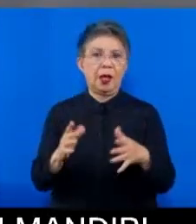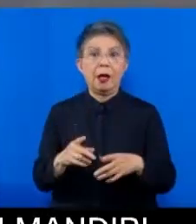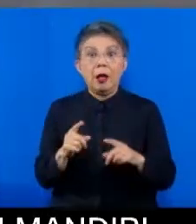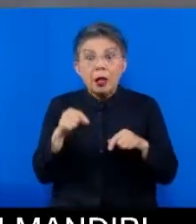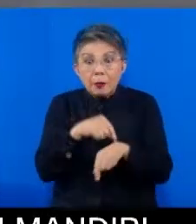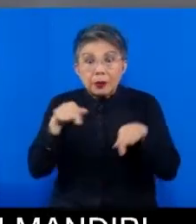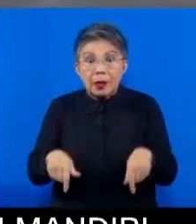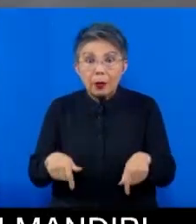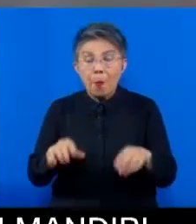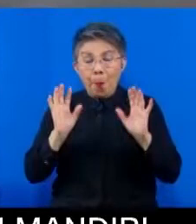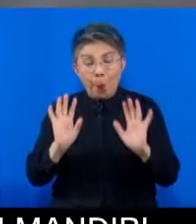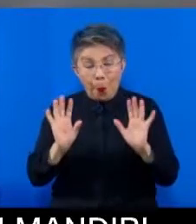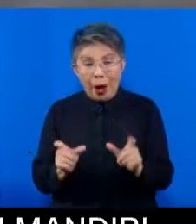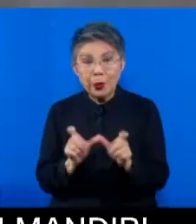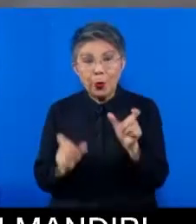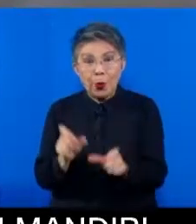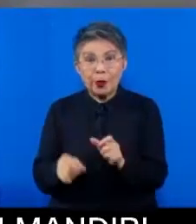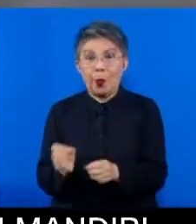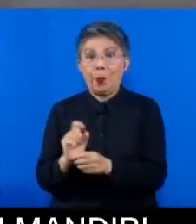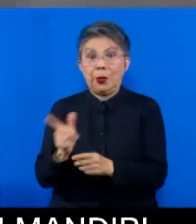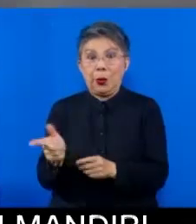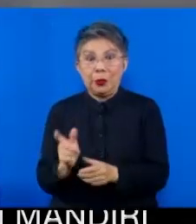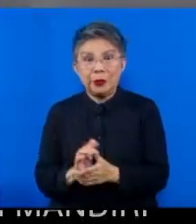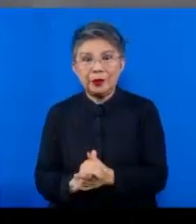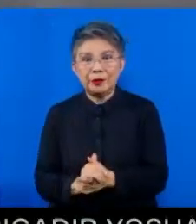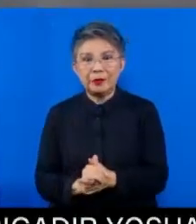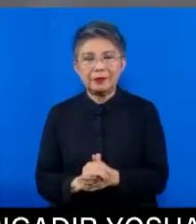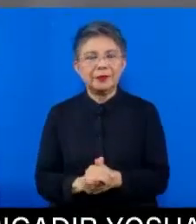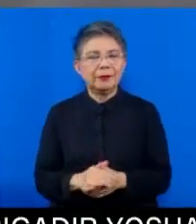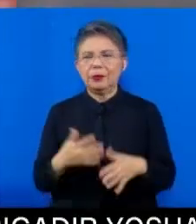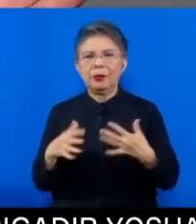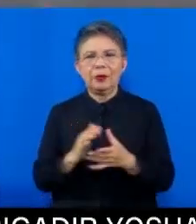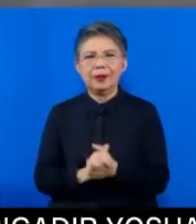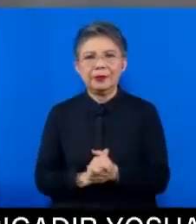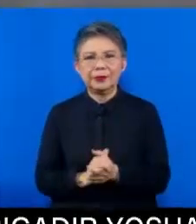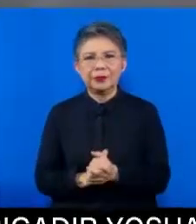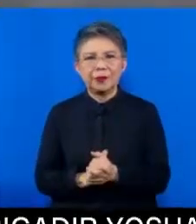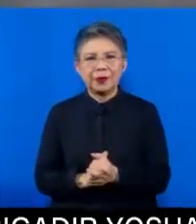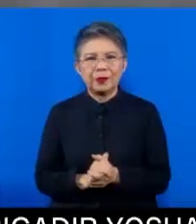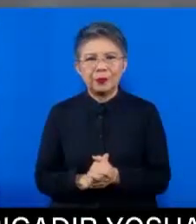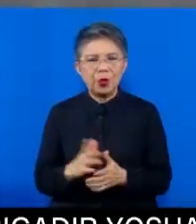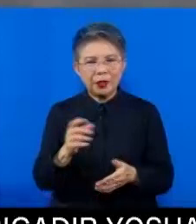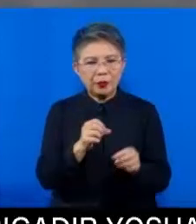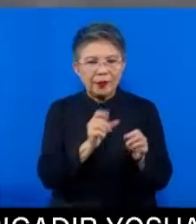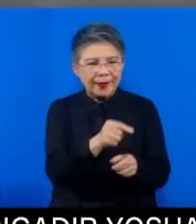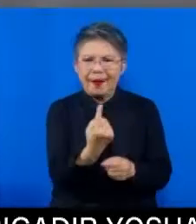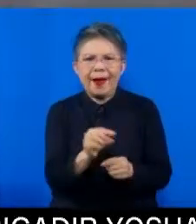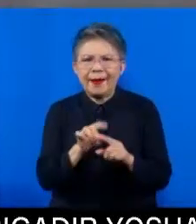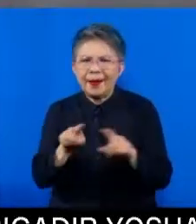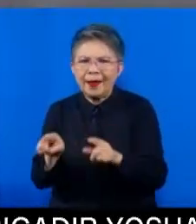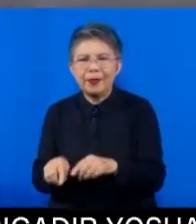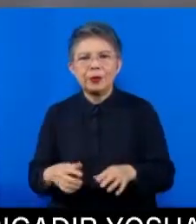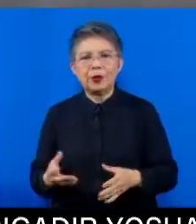berhubung ini pekerjaan saya itu menyangkut seni dan sebagainya, nggak mau diintervensi dari relasi,